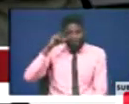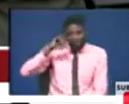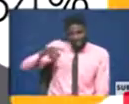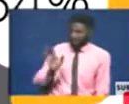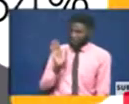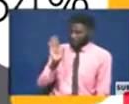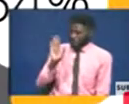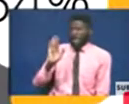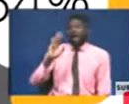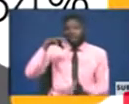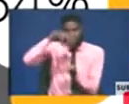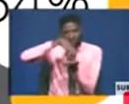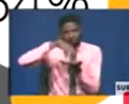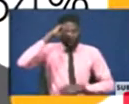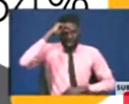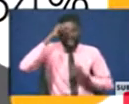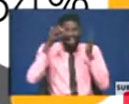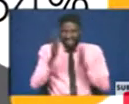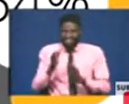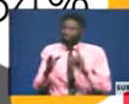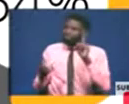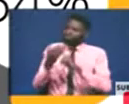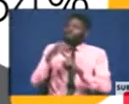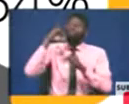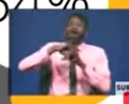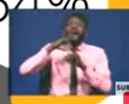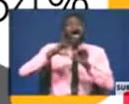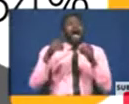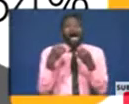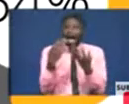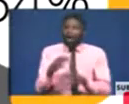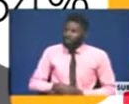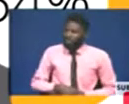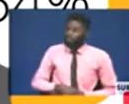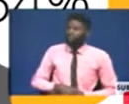na ugavana kwa kuzoa jumla ya kura